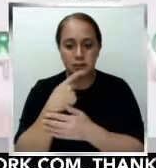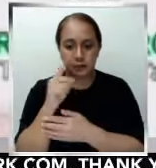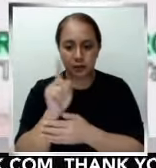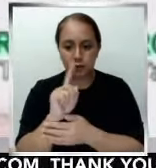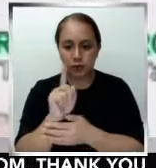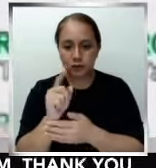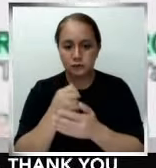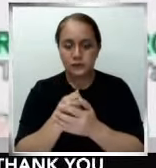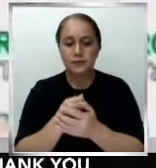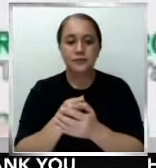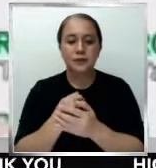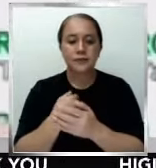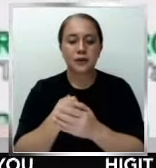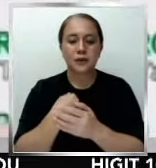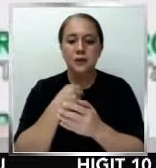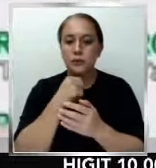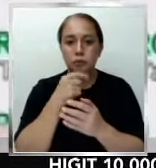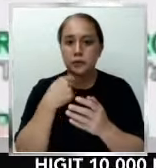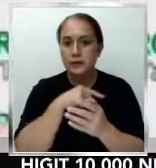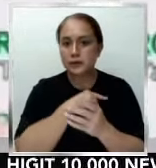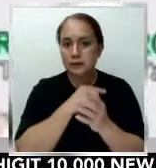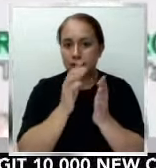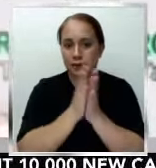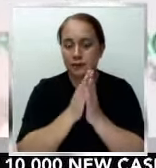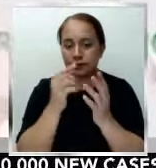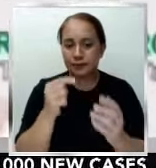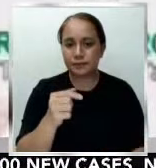did not ask for this.